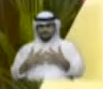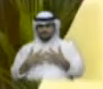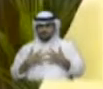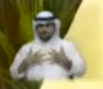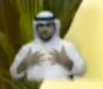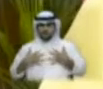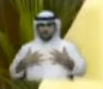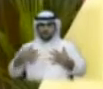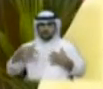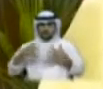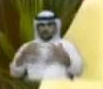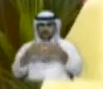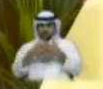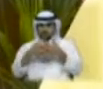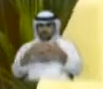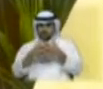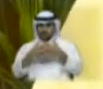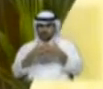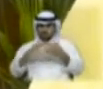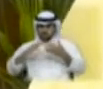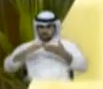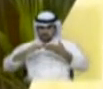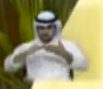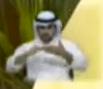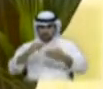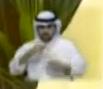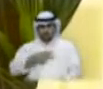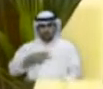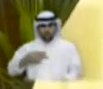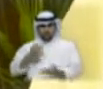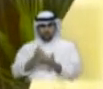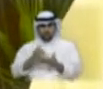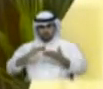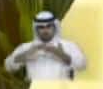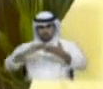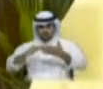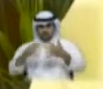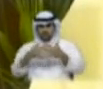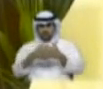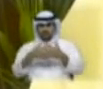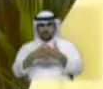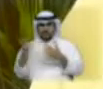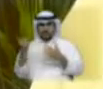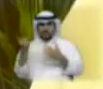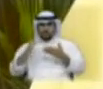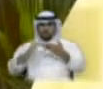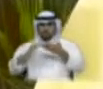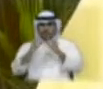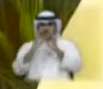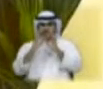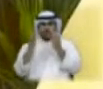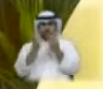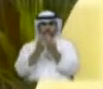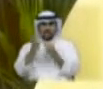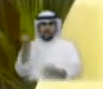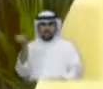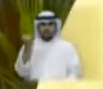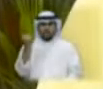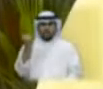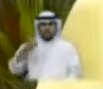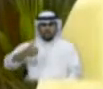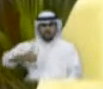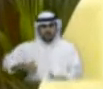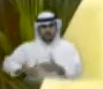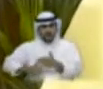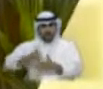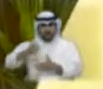القطاع الخاص الدور العام في تقديم الخدمة الاجتماعية وتقديم أفضل